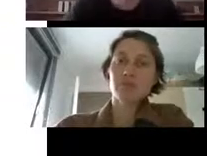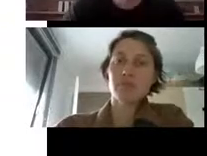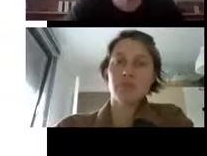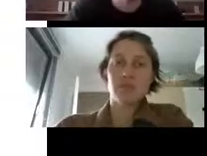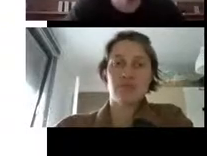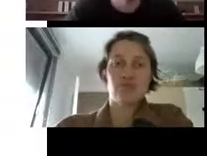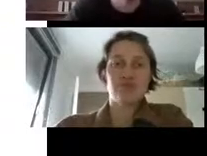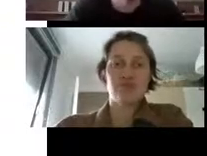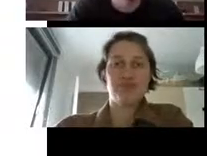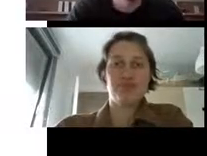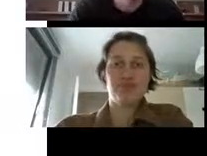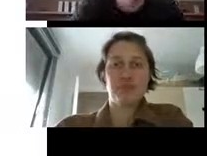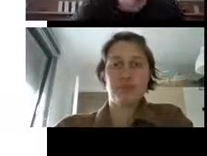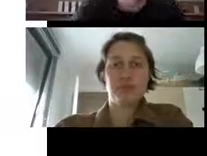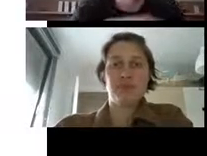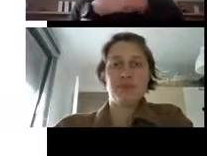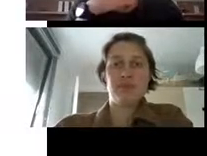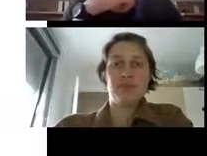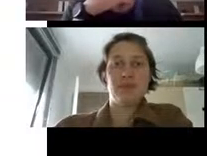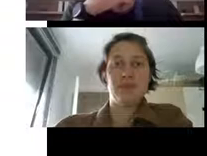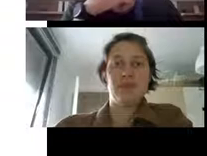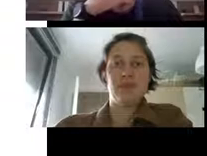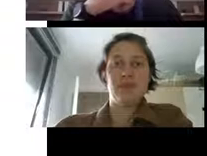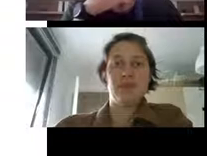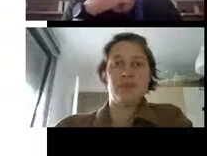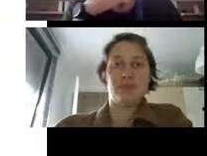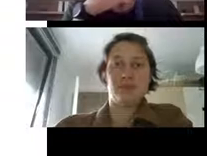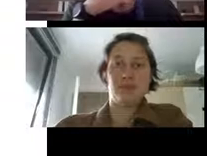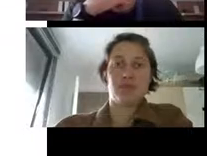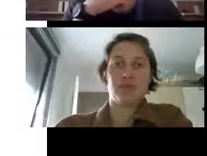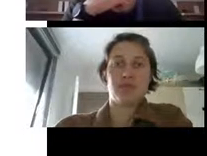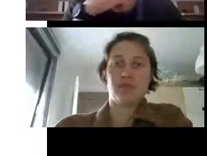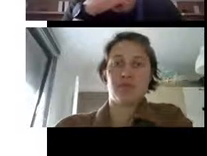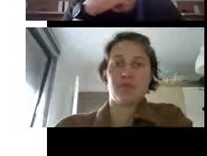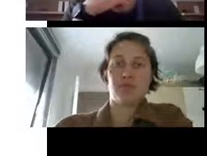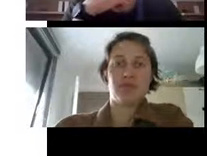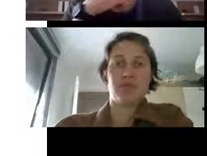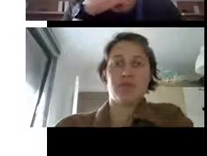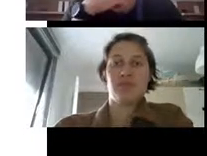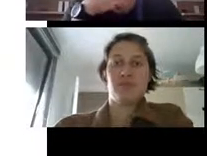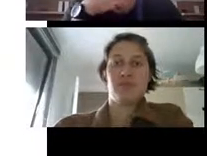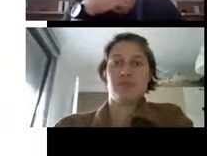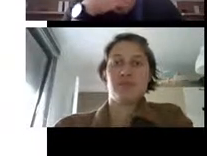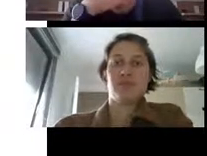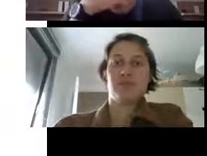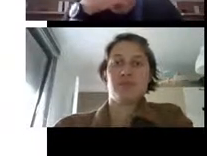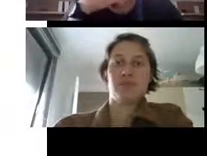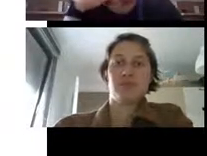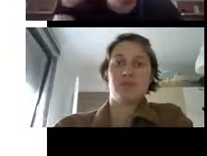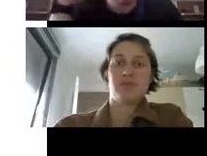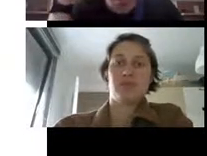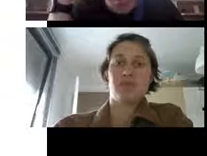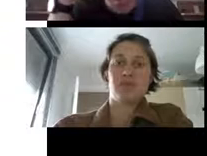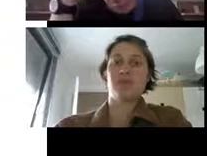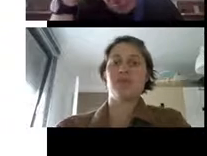opnieuw deelnemen na de opgelegde quarantaine- of isolatieperiode. Dat valt dus af te spreken met uw dokter, met de persoon die u eigenlijk getest heeft of die